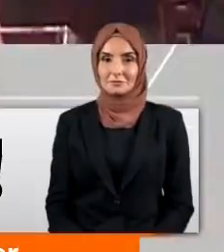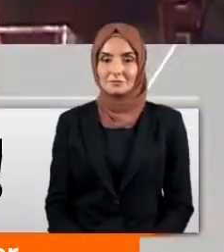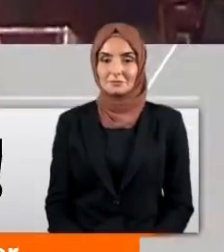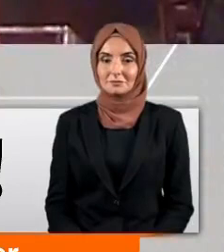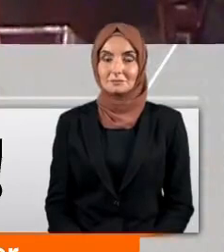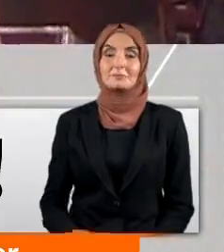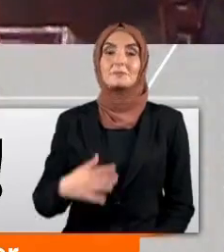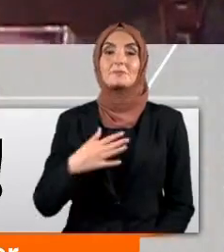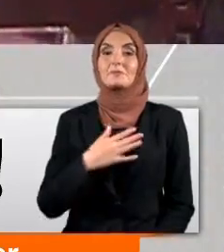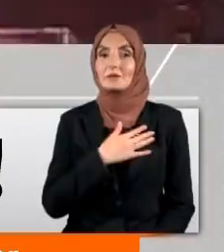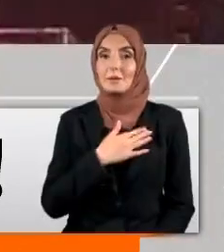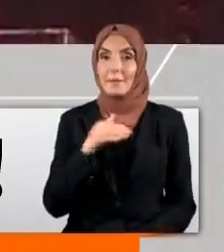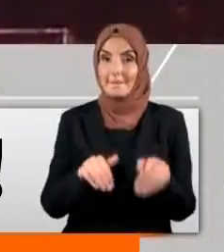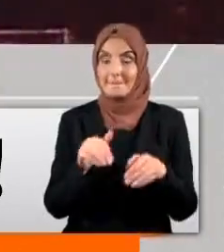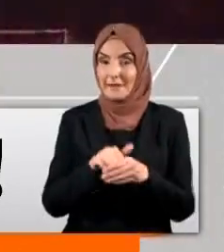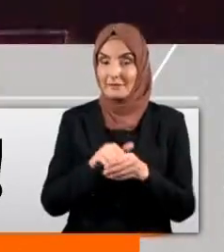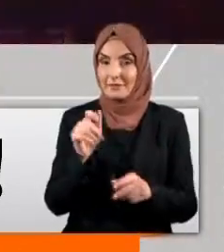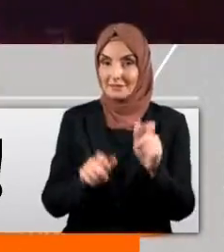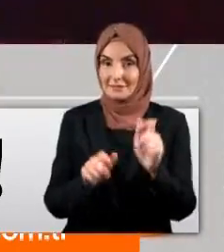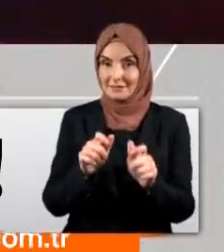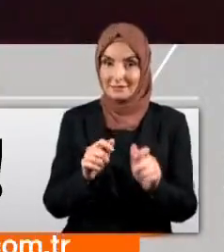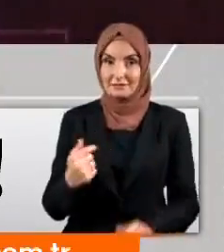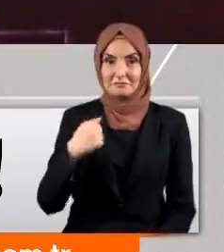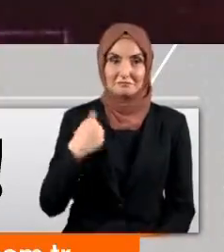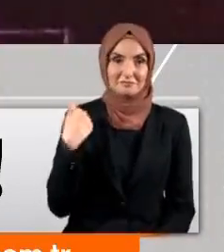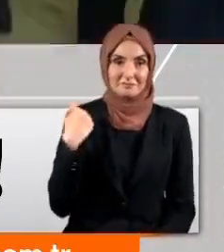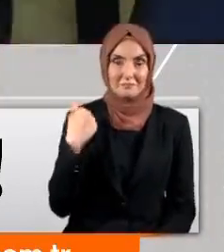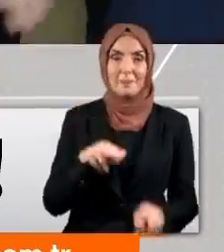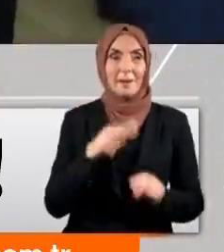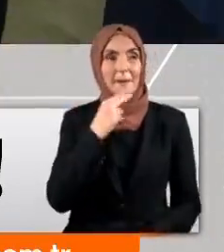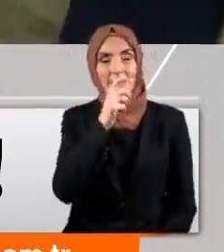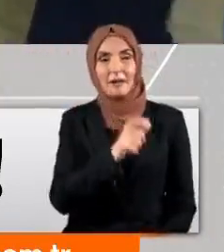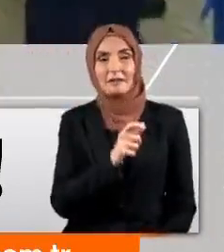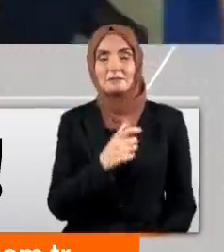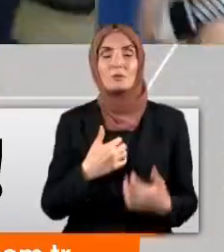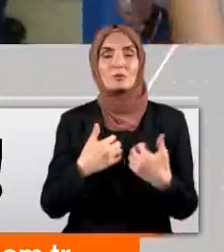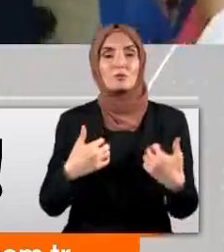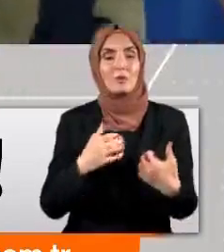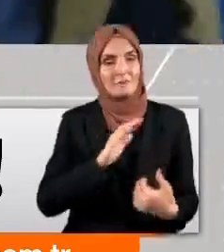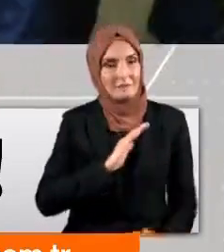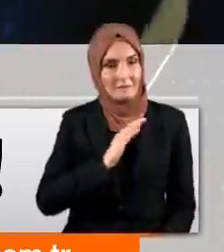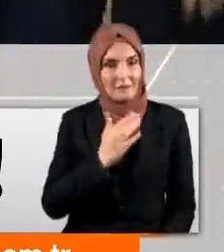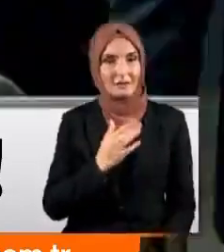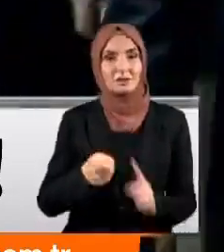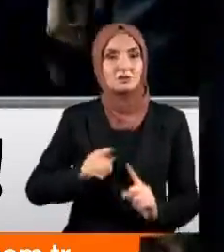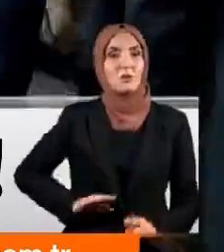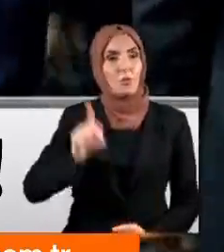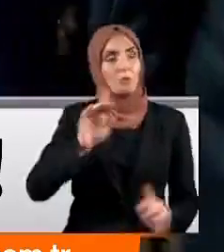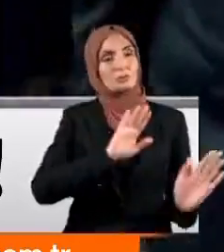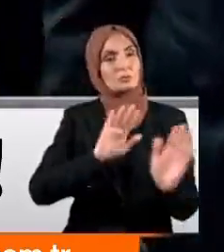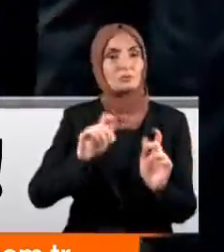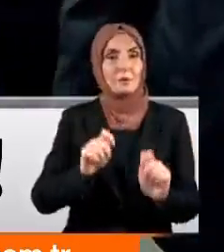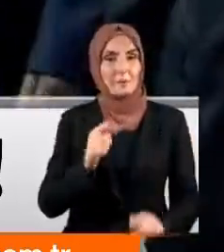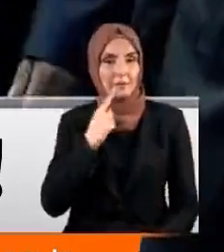Cumhuriyet Halk Partisi milletvekilleri bana gelip ne olur Meral Hanım'a güveniyoruz, Kemal Bey'in adaylığını önüne geçin diye bana söyleyenler kimmiş var ya. O?